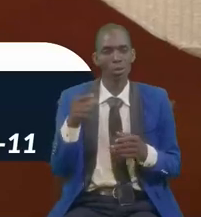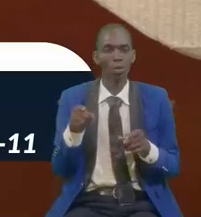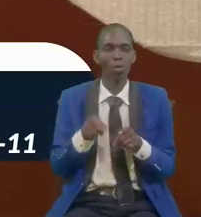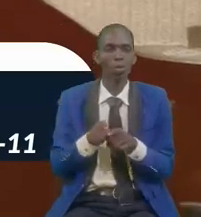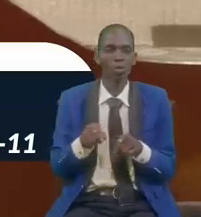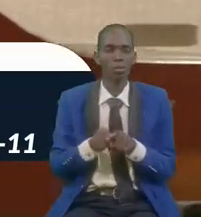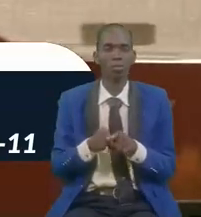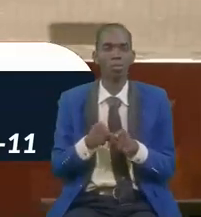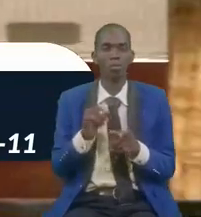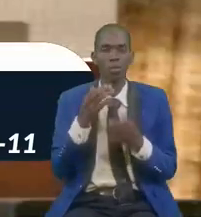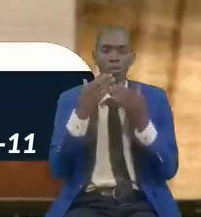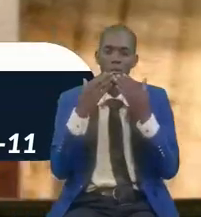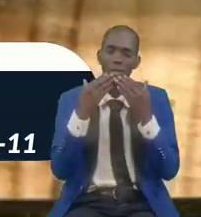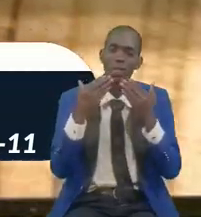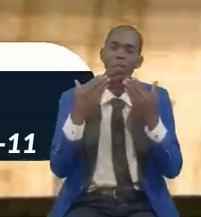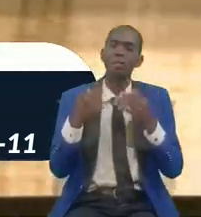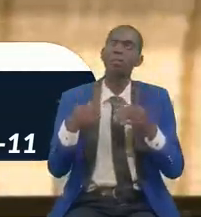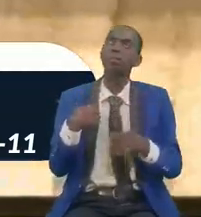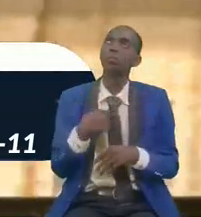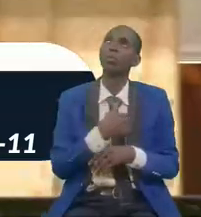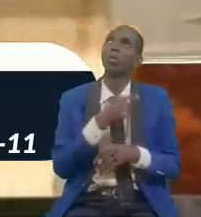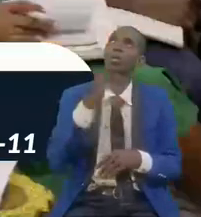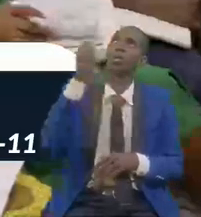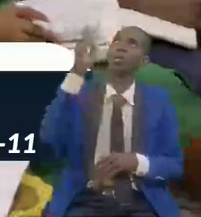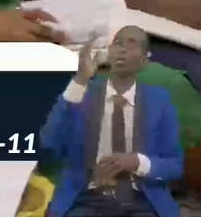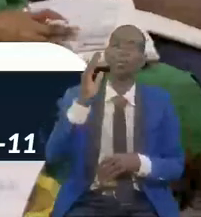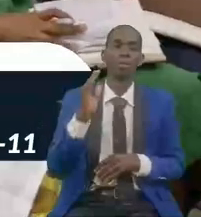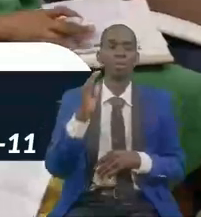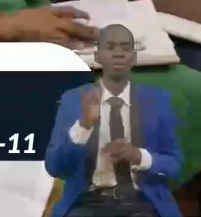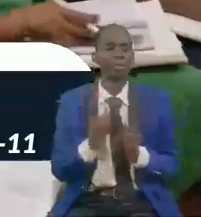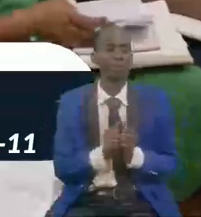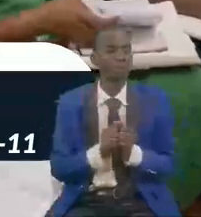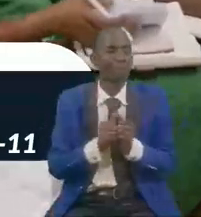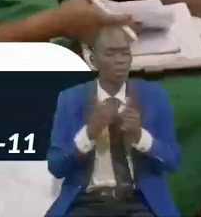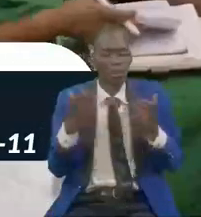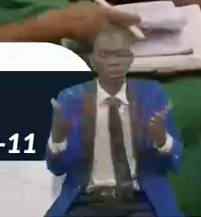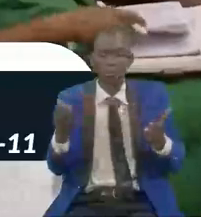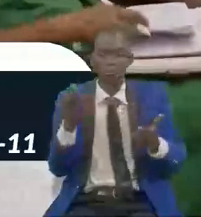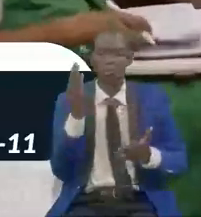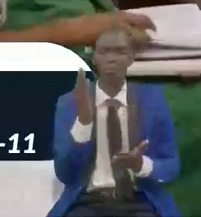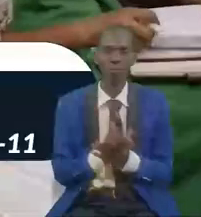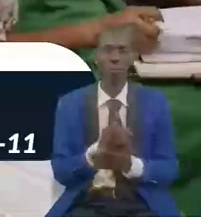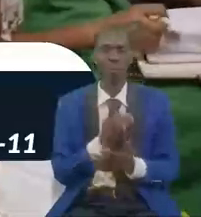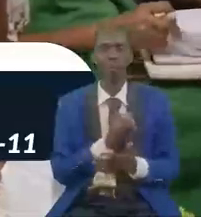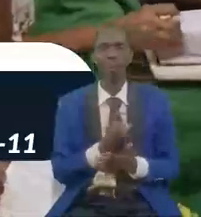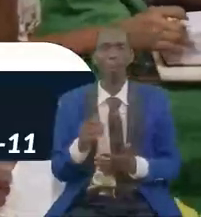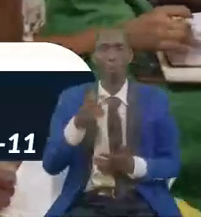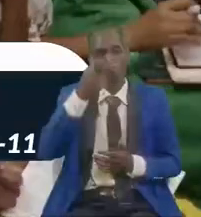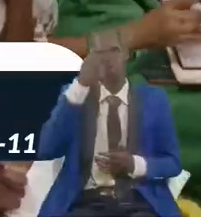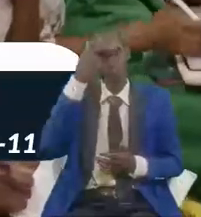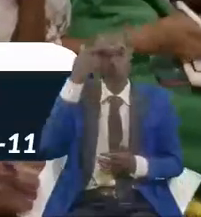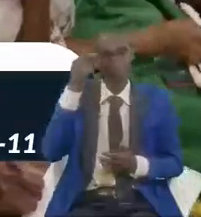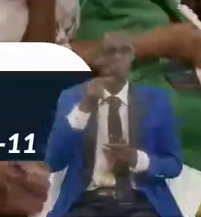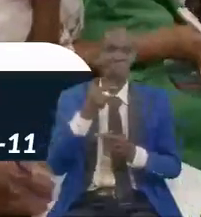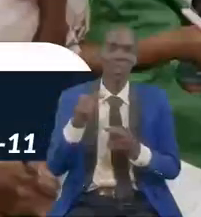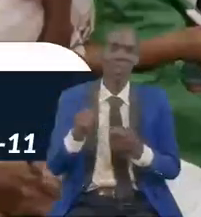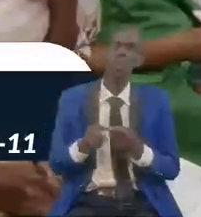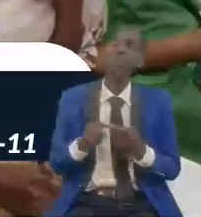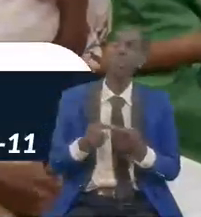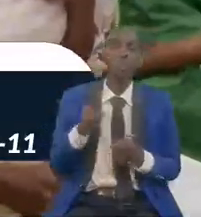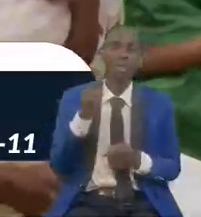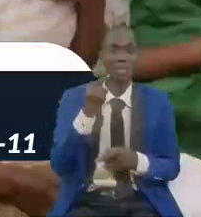1 Thessaloniciens 2, 13. C'est pourquoi nous rendons continuellement grâce à Dieu de ce